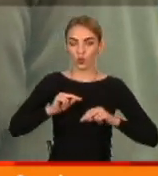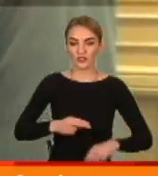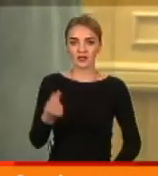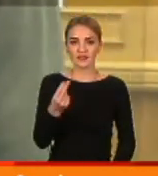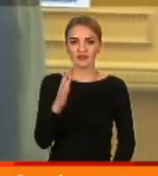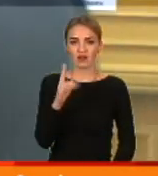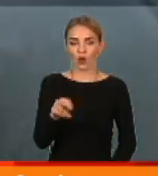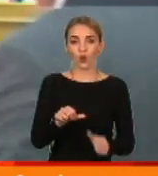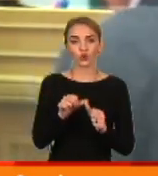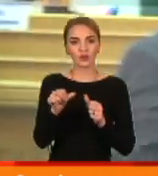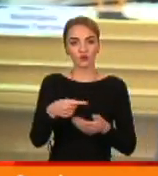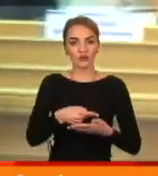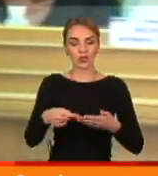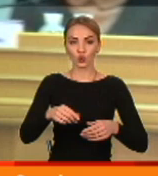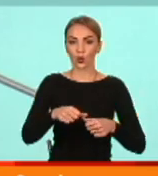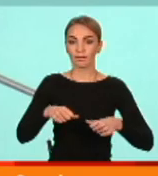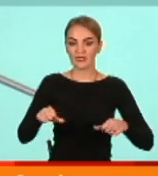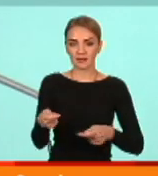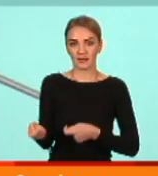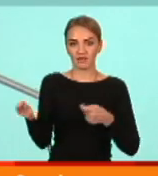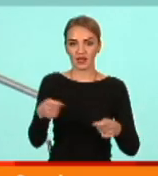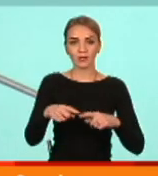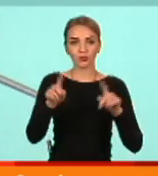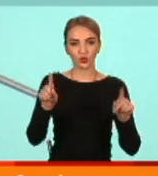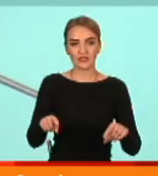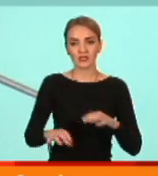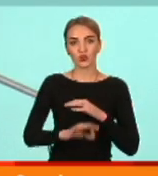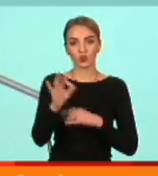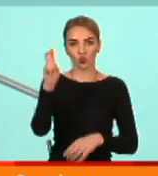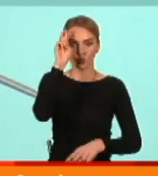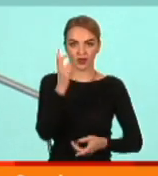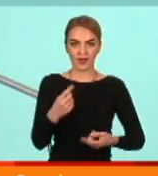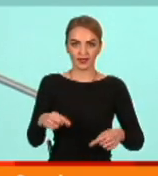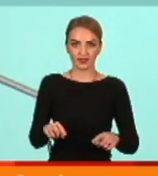ЦВК сьогодні особливо відзначили комісії, які привезли бюлетні зі сходу країни.